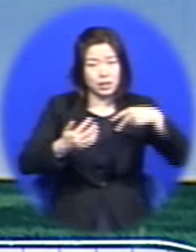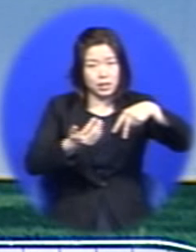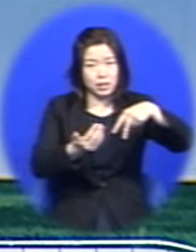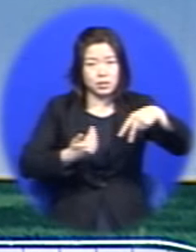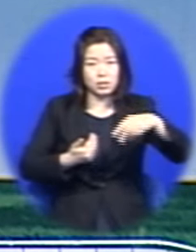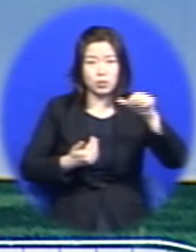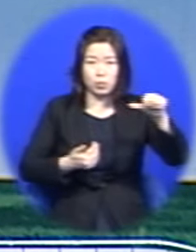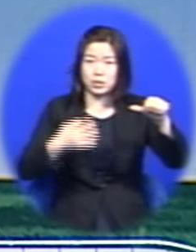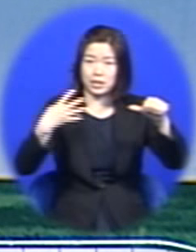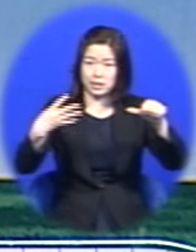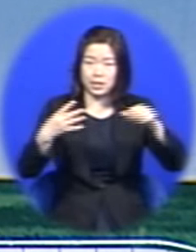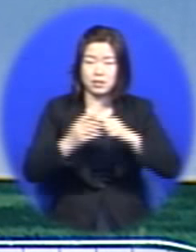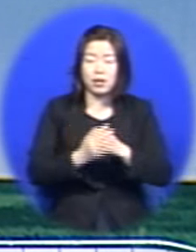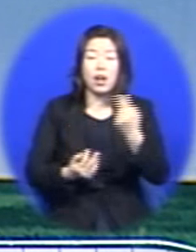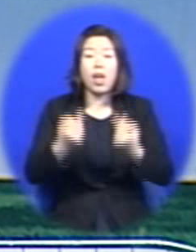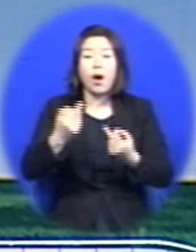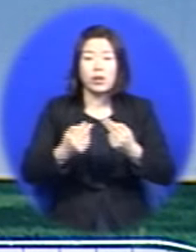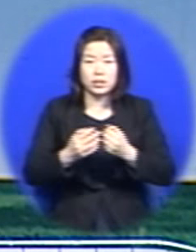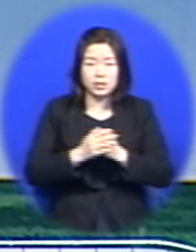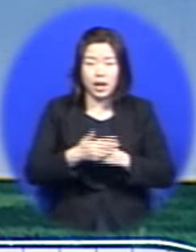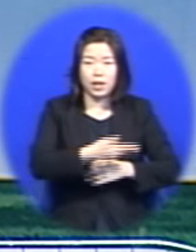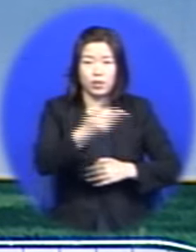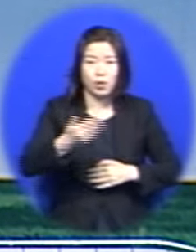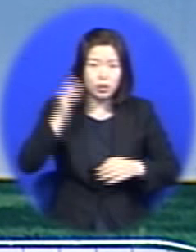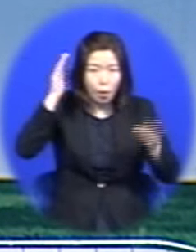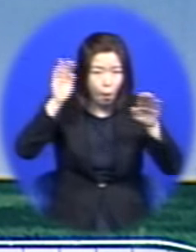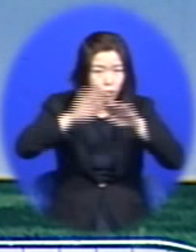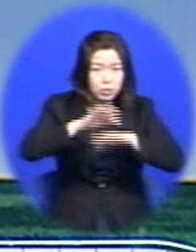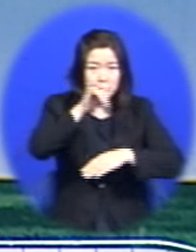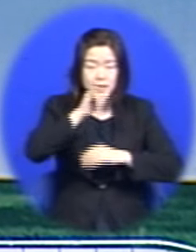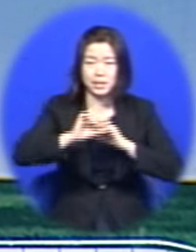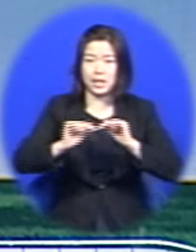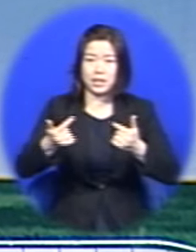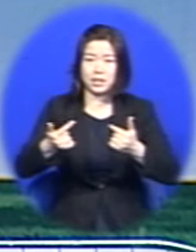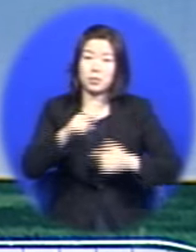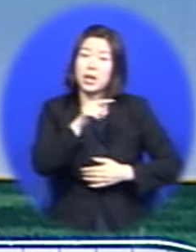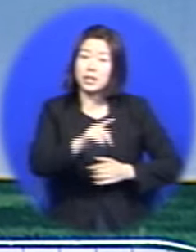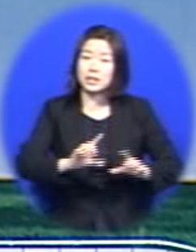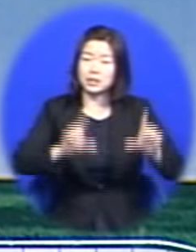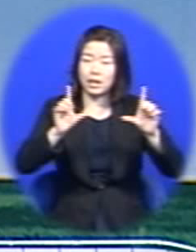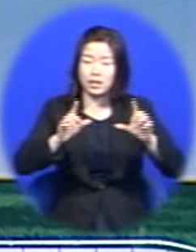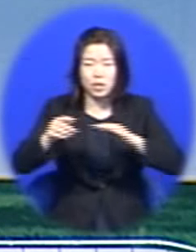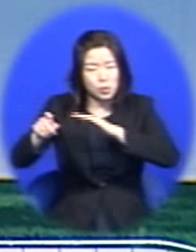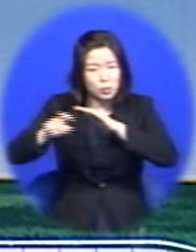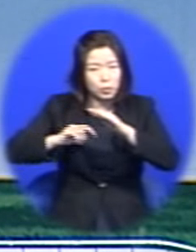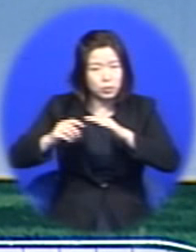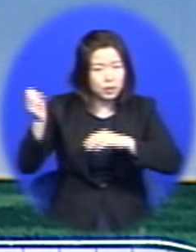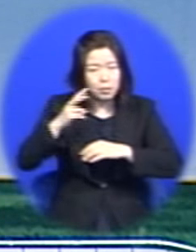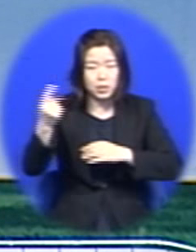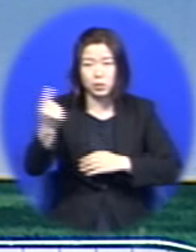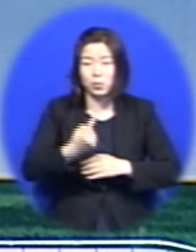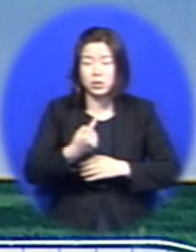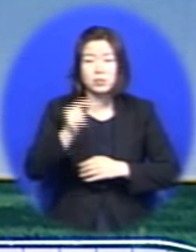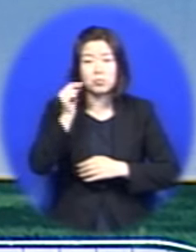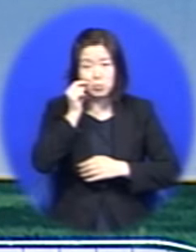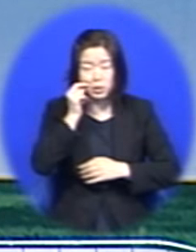5장 4절에 형제들아 너희는 어둠에 있지 아니하매 그날이 도둑같이 너희에게 임하지